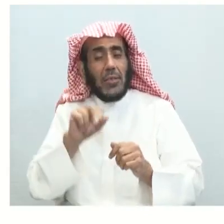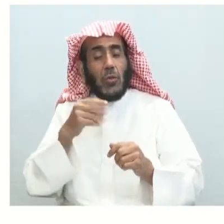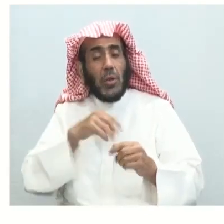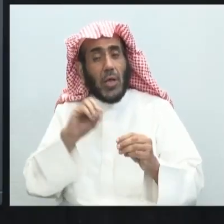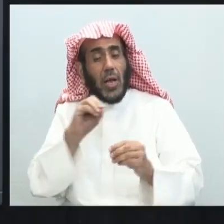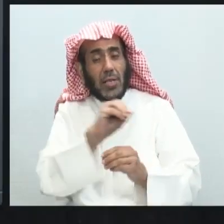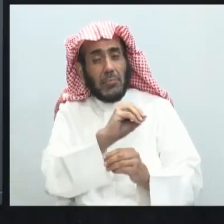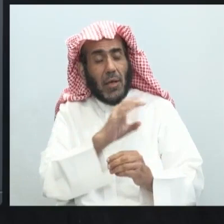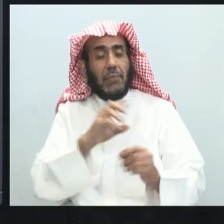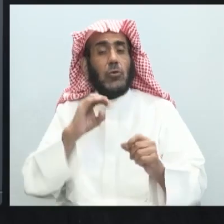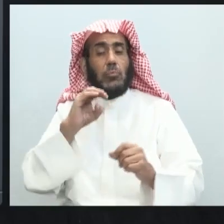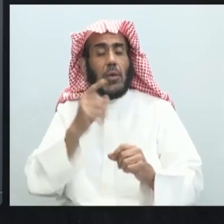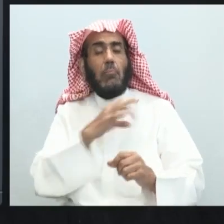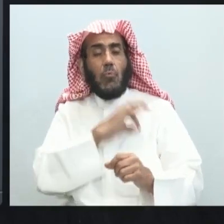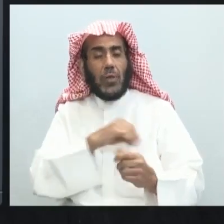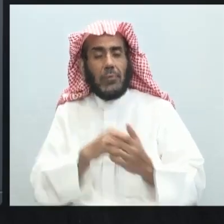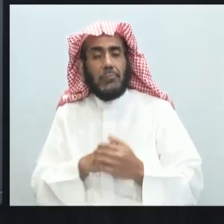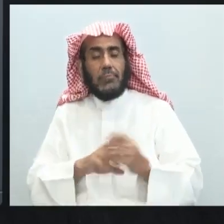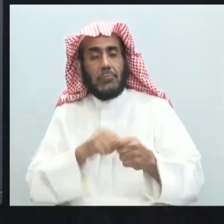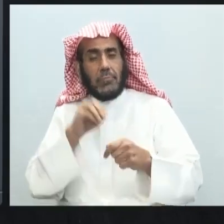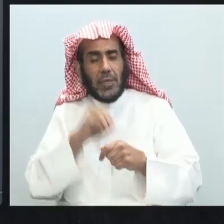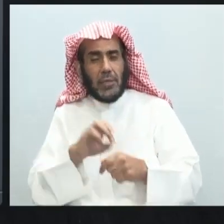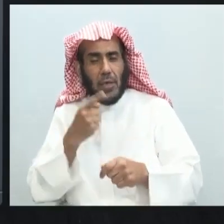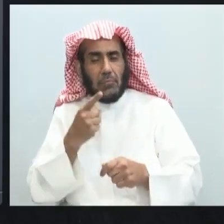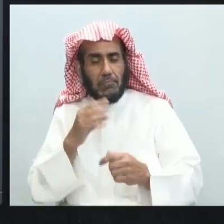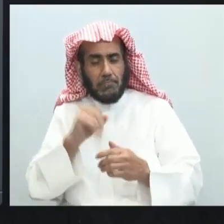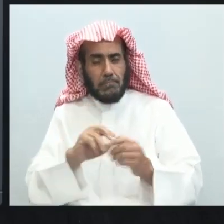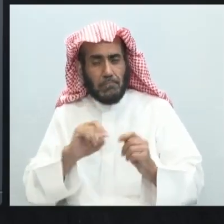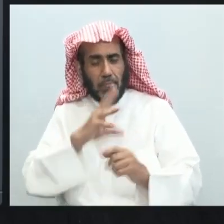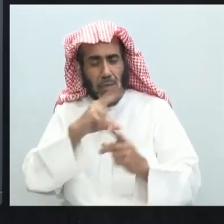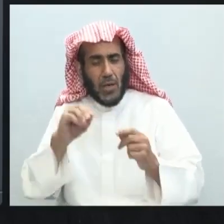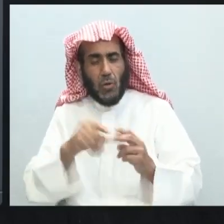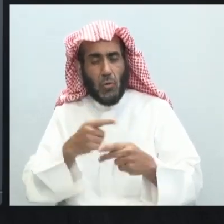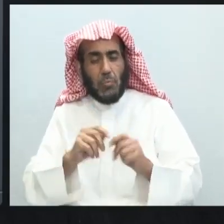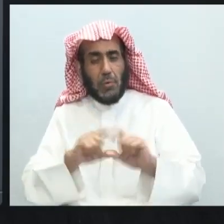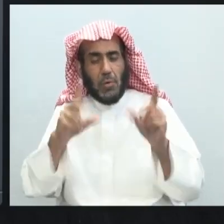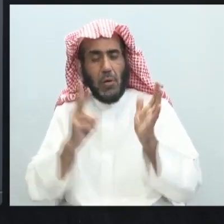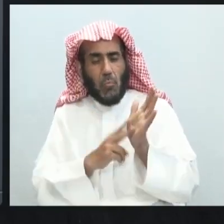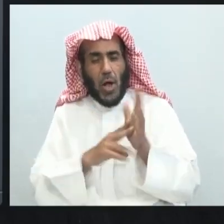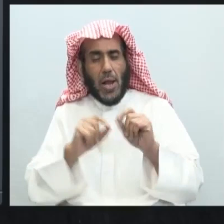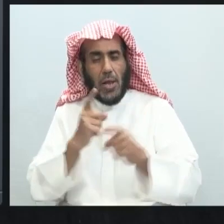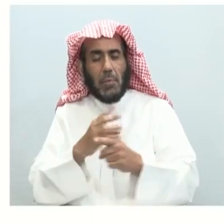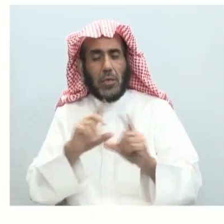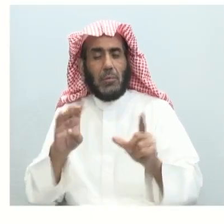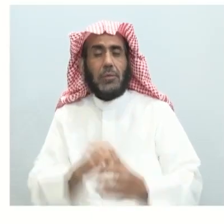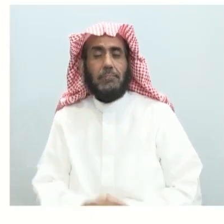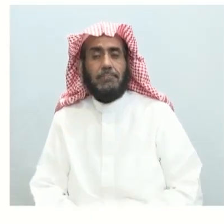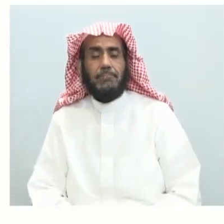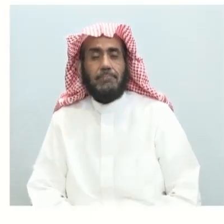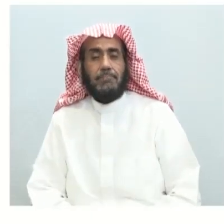الاسماء ماذا في جمل مفيده اذا لدينا دقيقه واحده لحل ثم ساستعرض معكم الاجابات